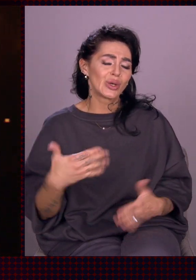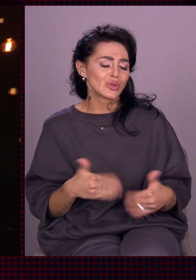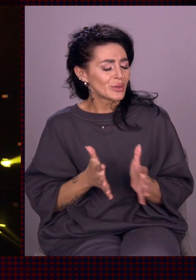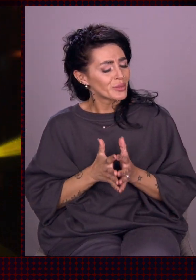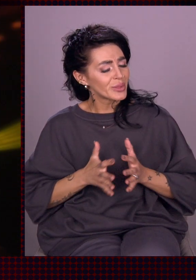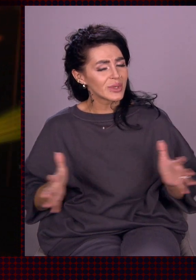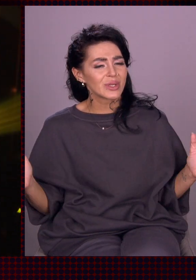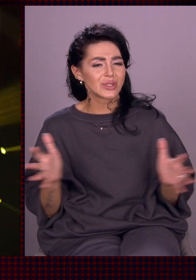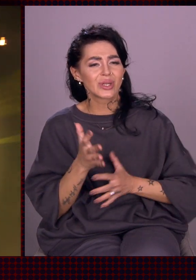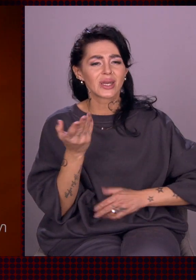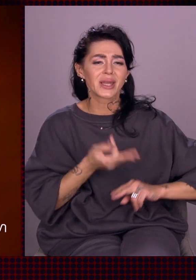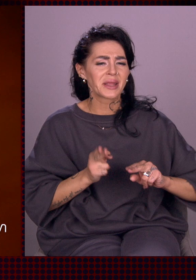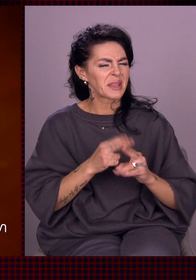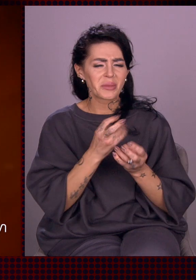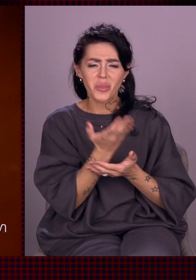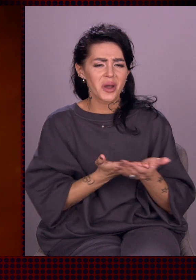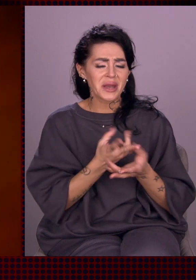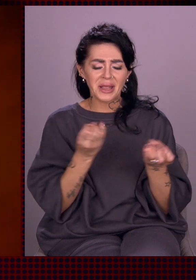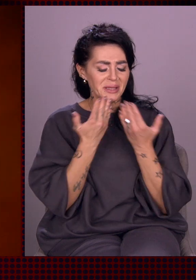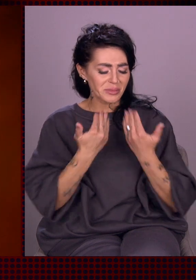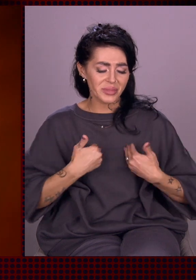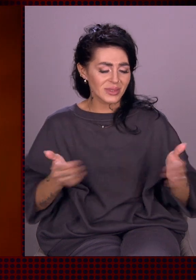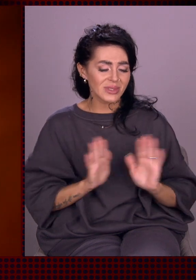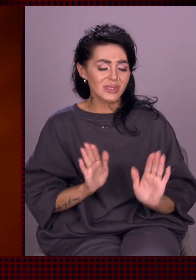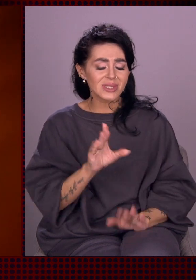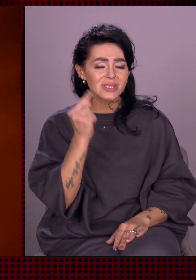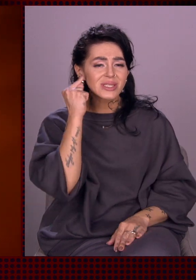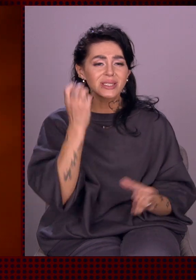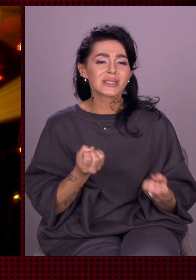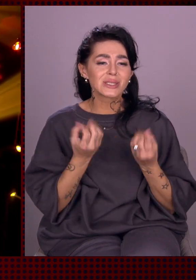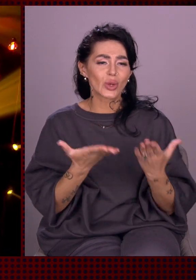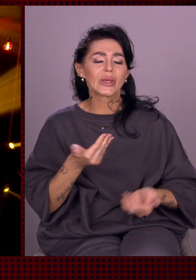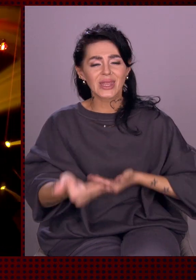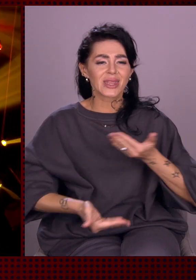не запитує, знаю, скільки і ти під дощем.